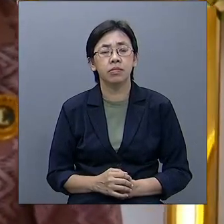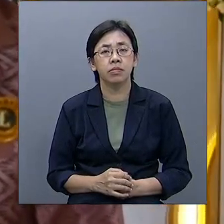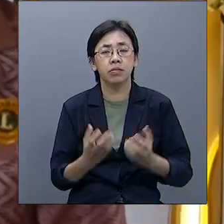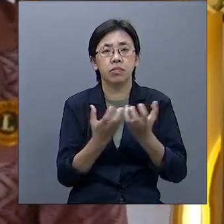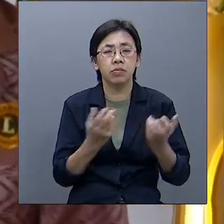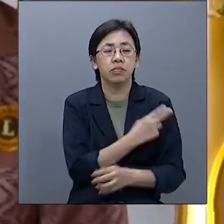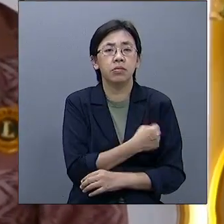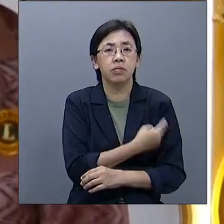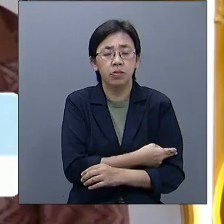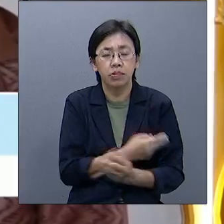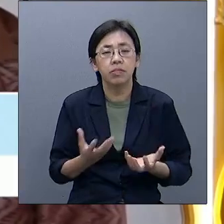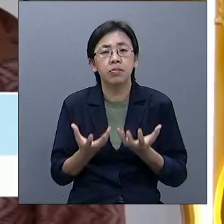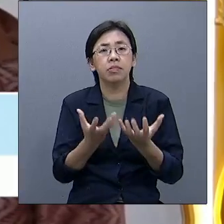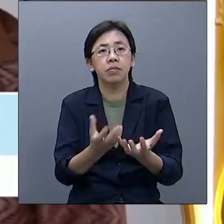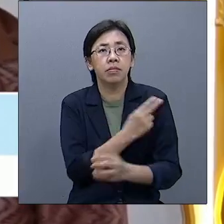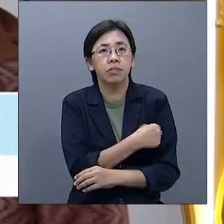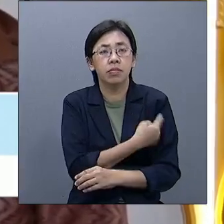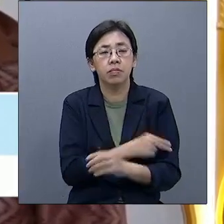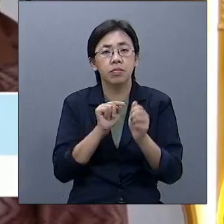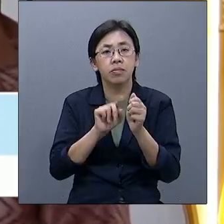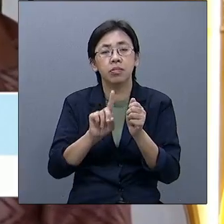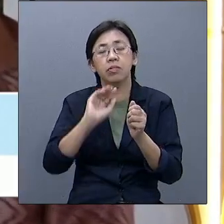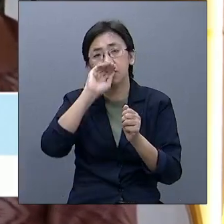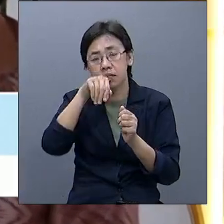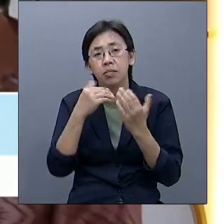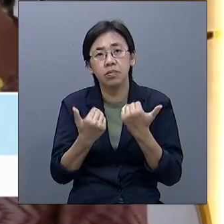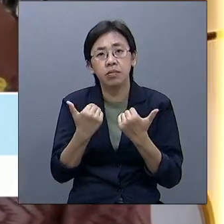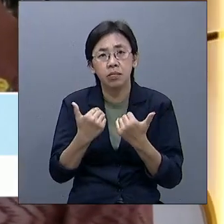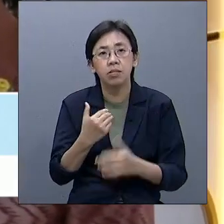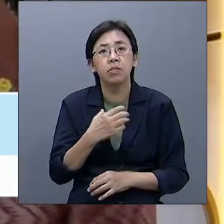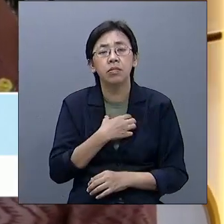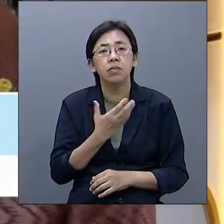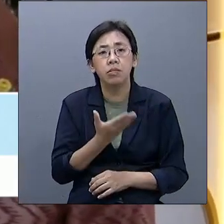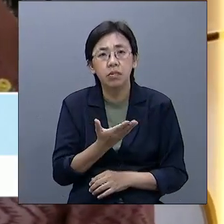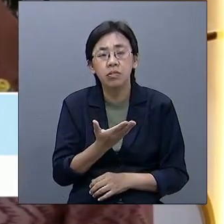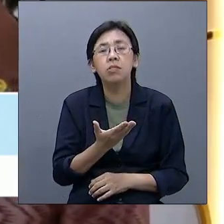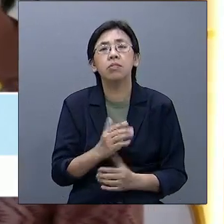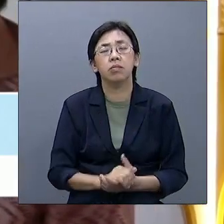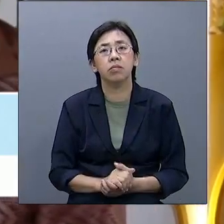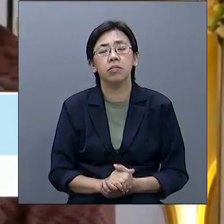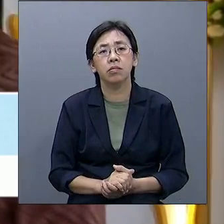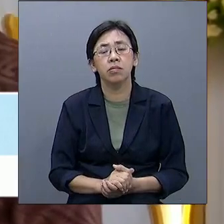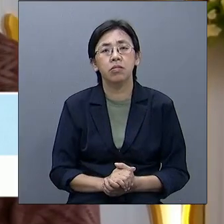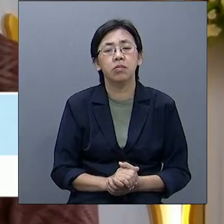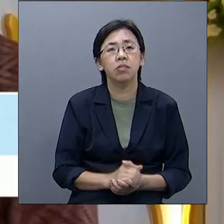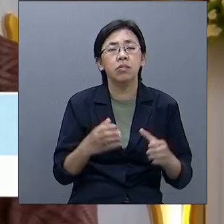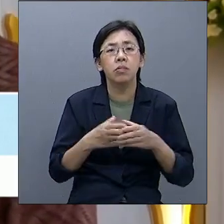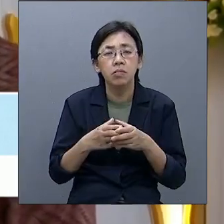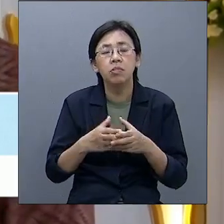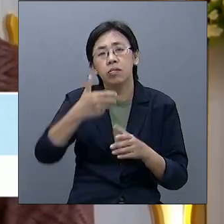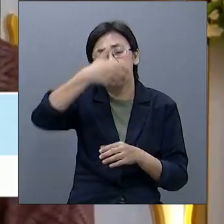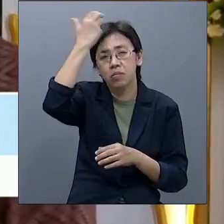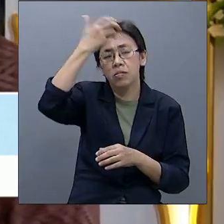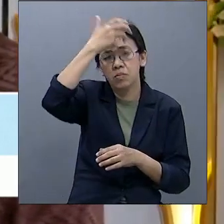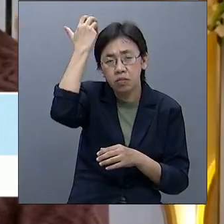แพทย์มามอบให้กับโรงพยาบาลด่านช้างในวันนี้ก็ได้ขอมูลนิธิสากลไลออนภาค310ดีนะคะและรวมกับ